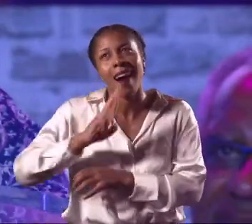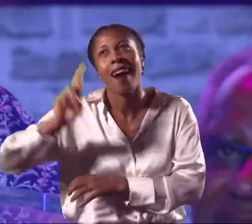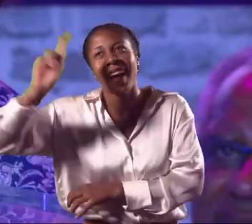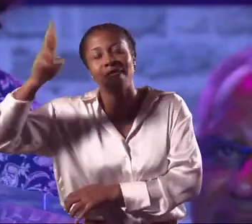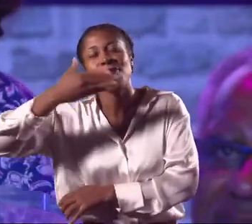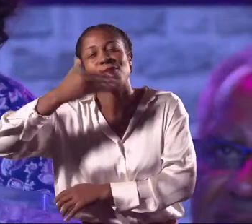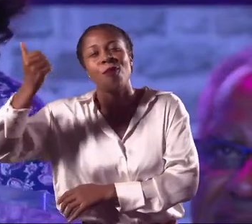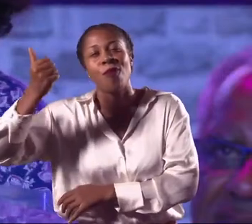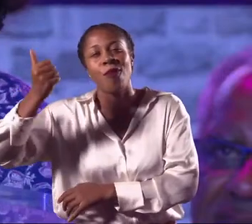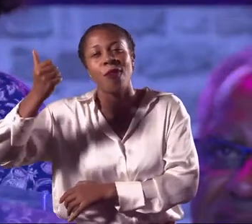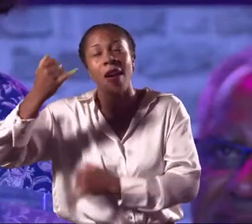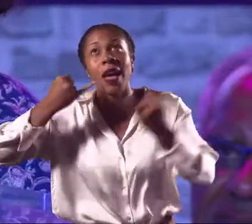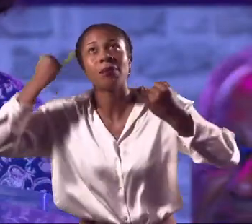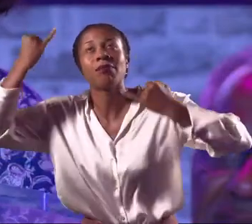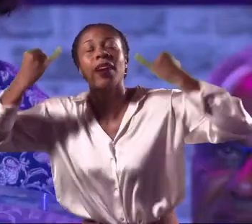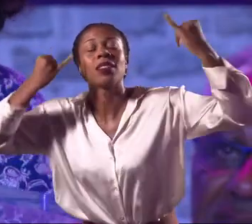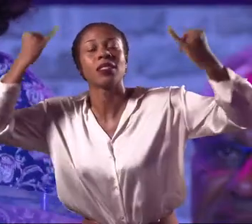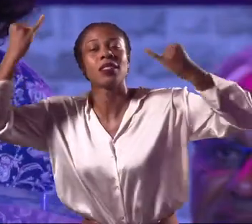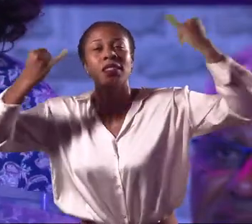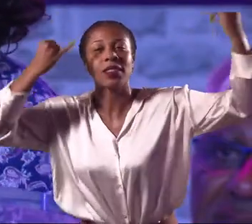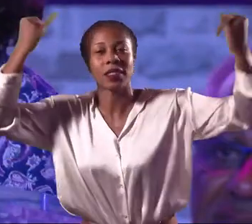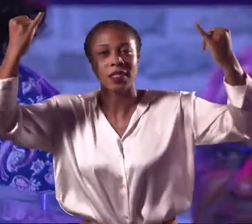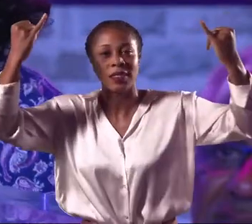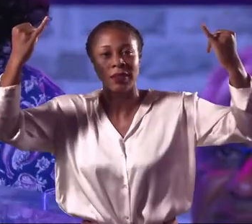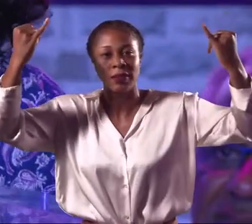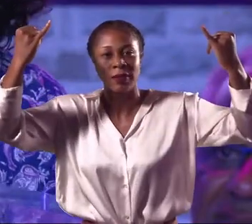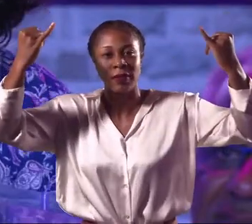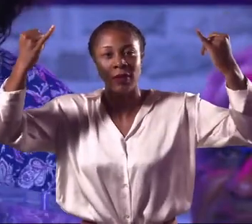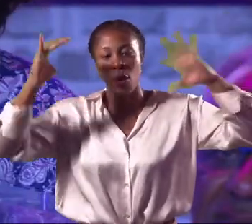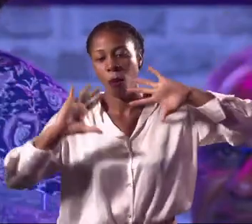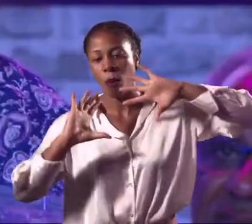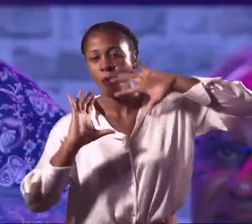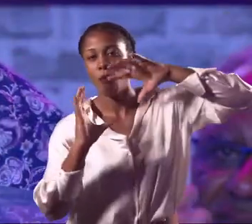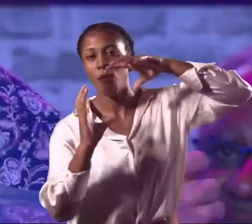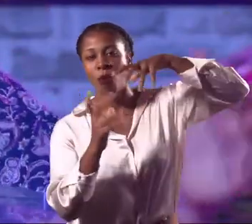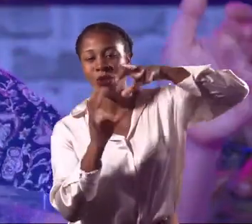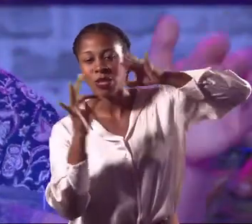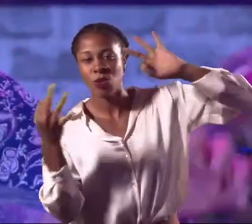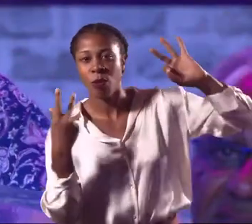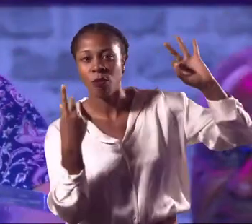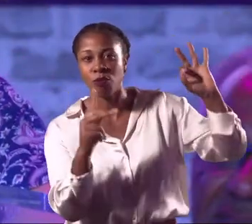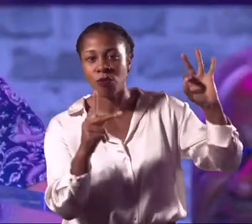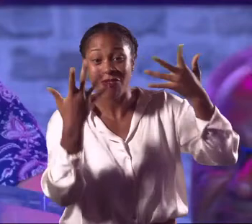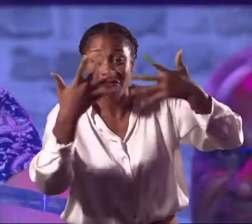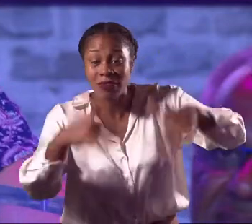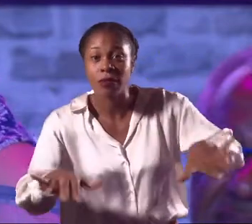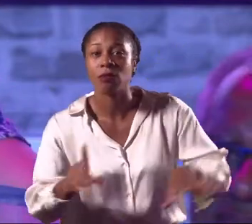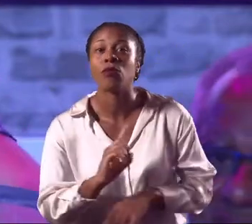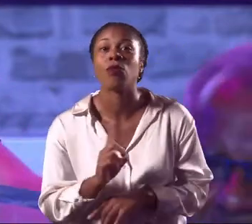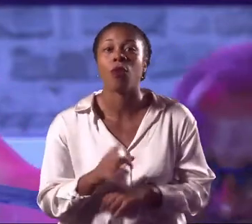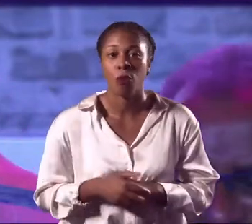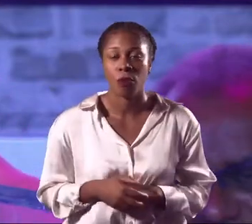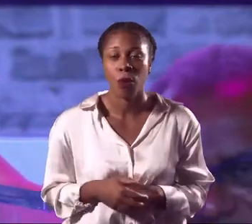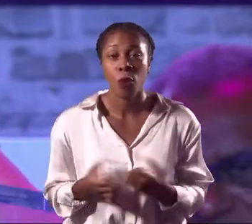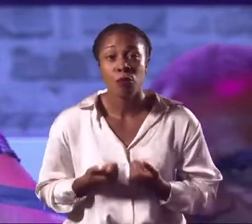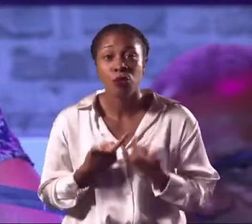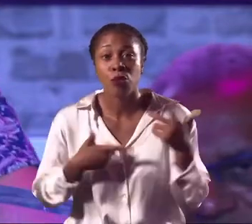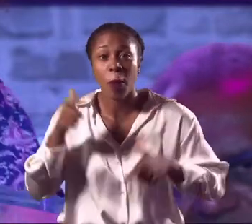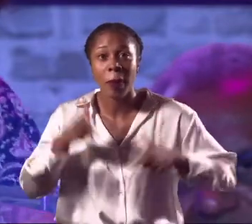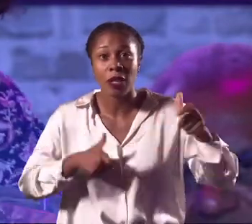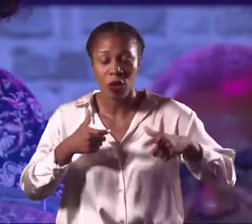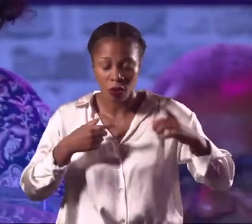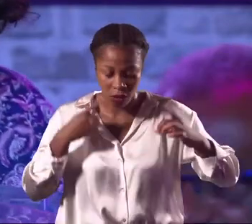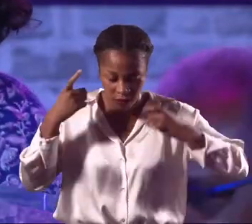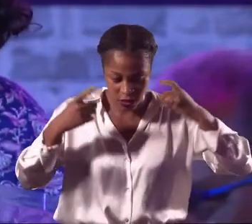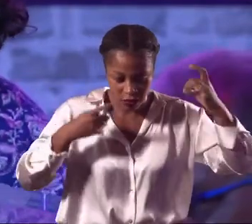plutôt. Imaginons, l'histoire du monde n'est pas finie. Déjà, des esprits éclairés prédisent la mort de